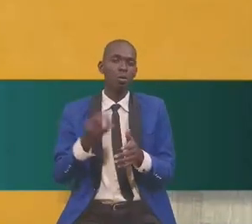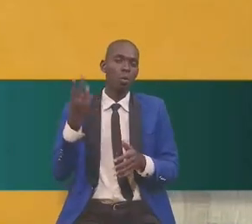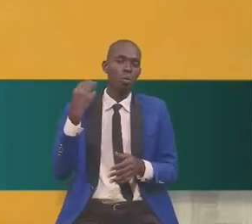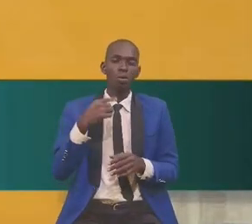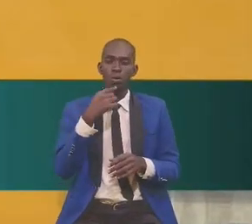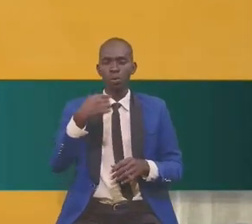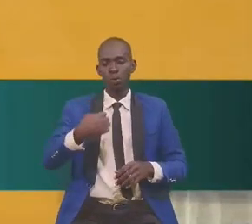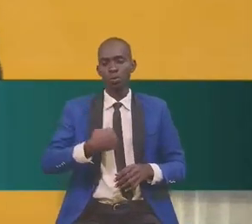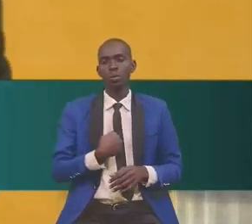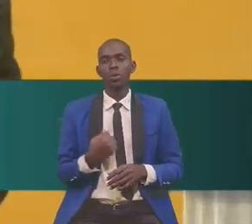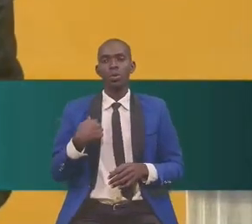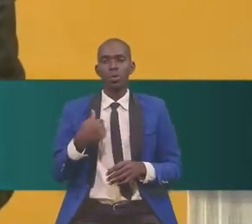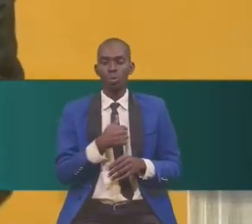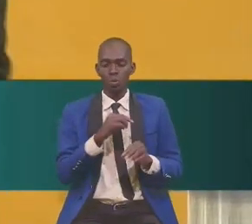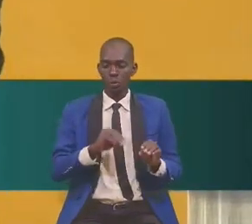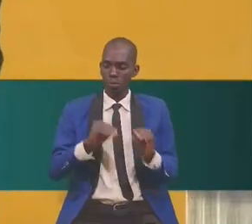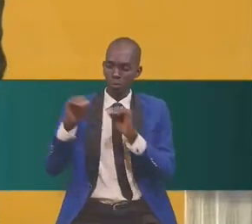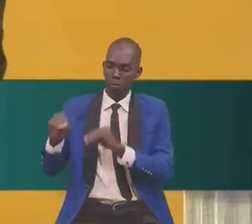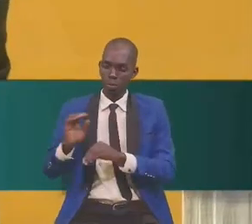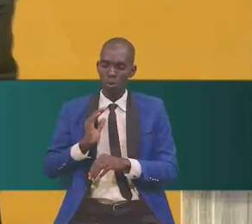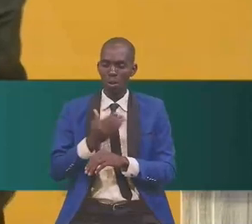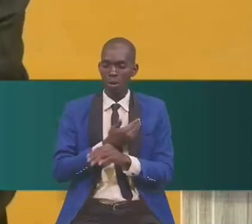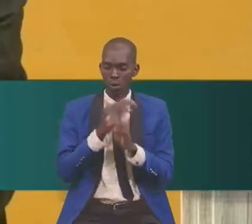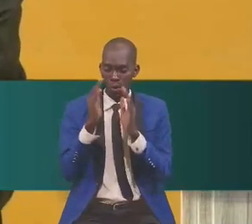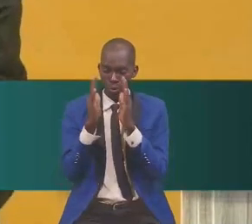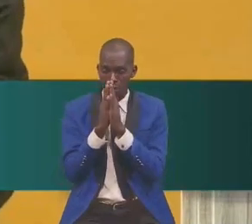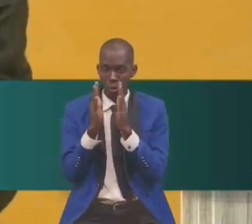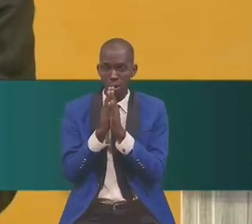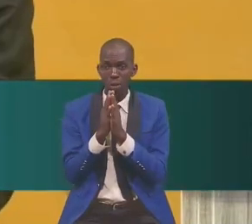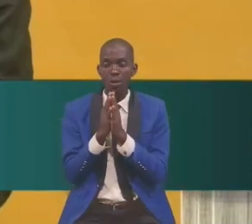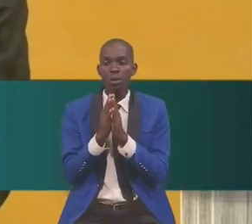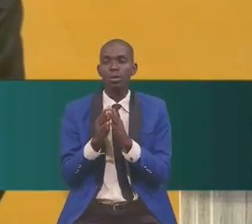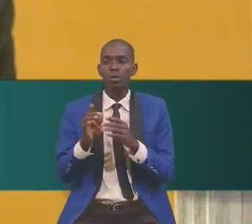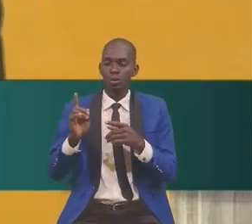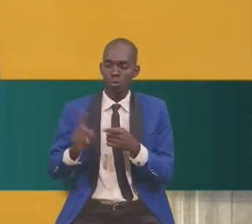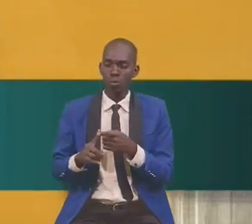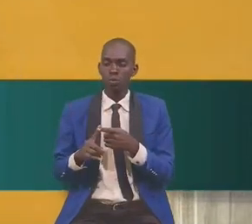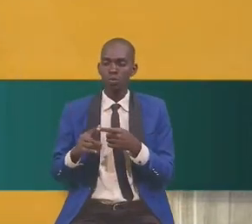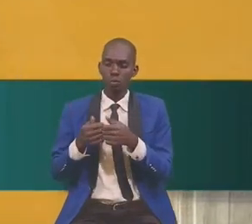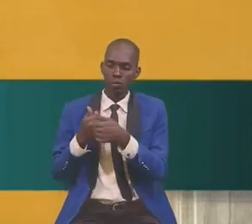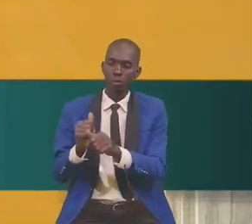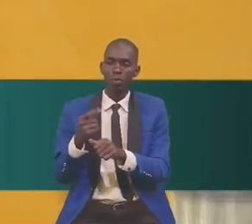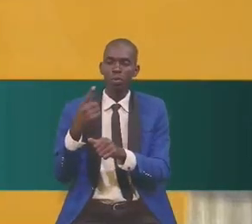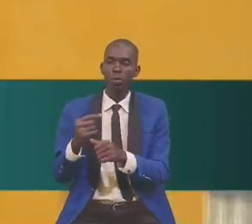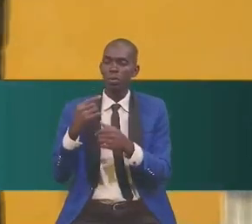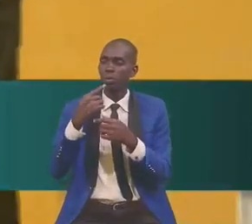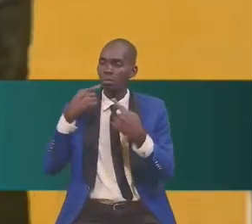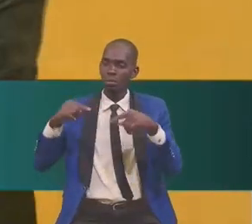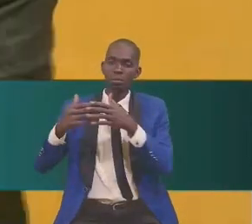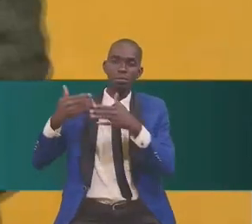Nous suspendons nos prières, nous accrochons nos prières à la prédiction et à la prophétie. Il a